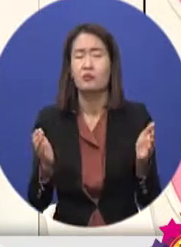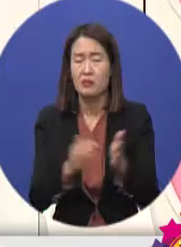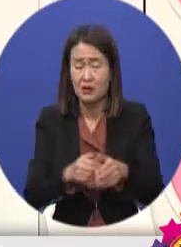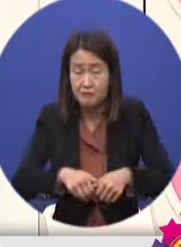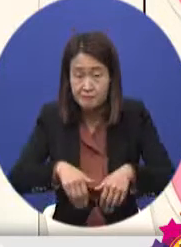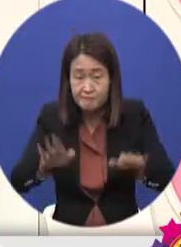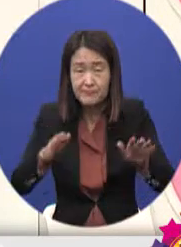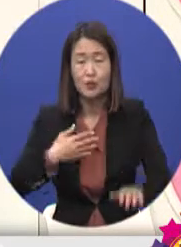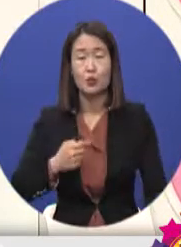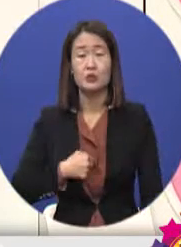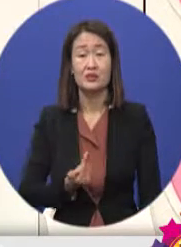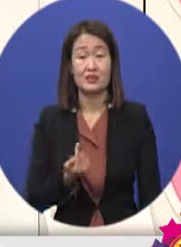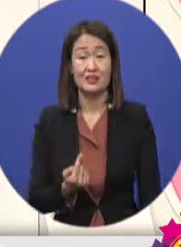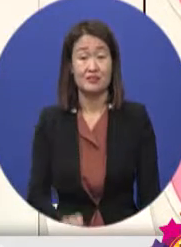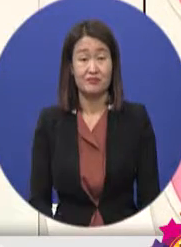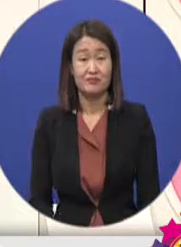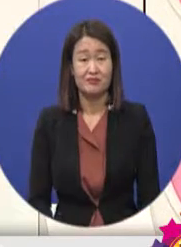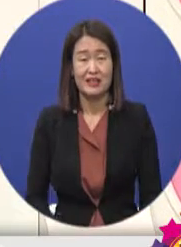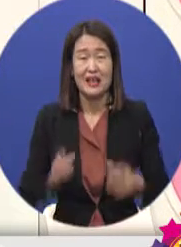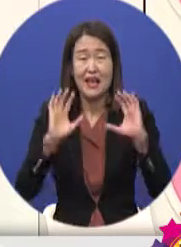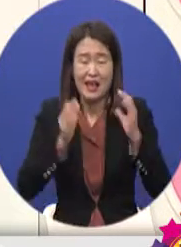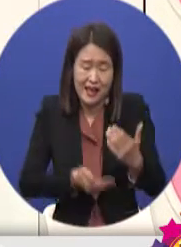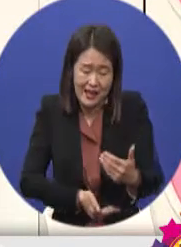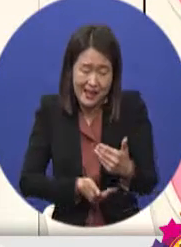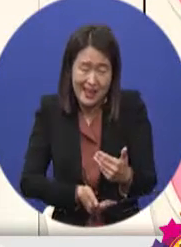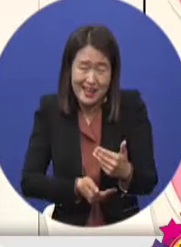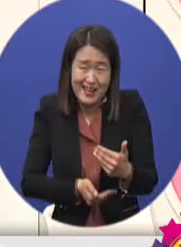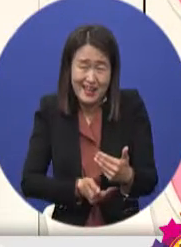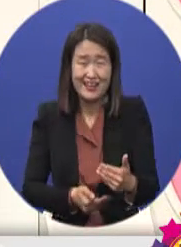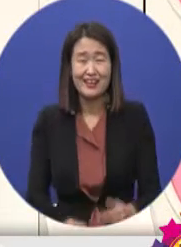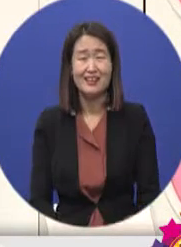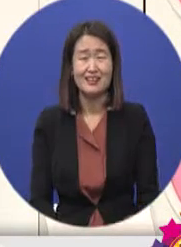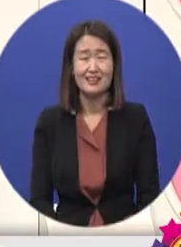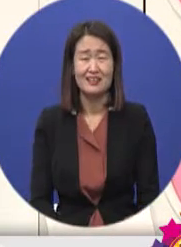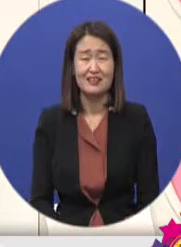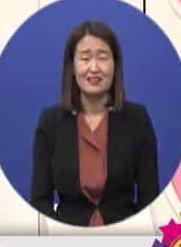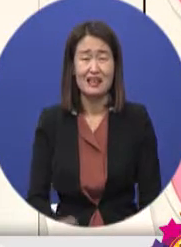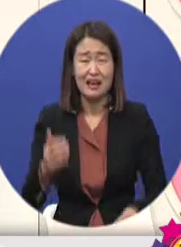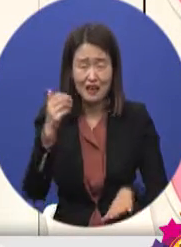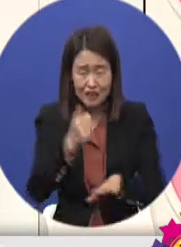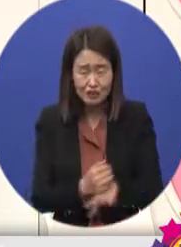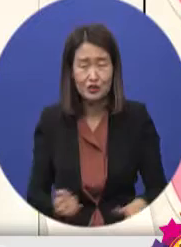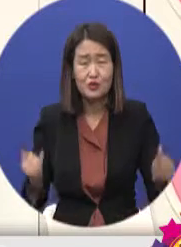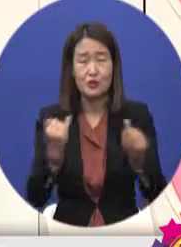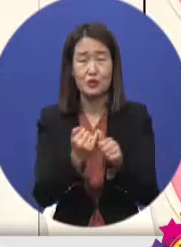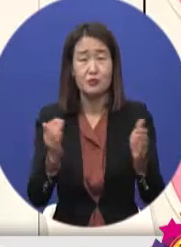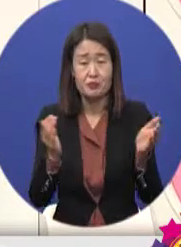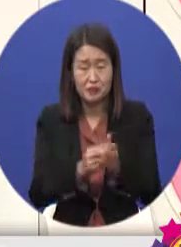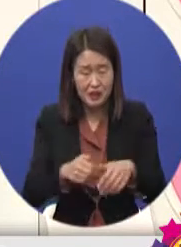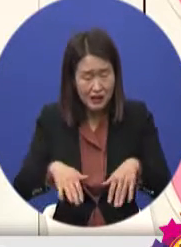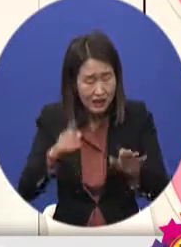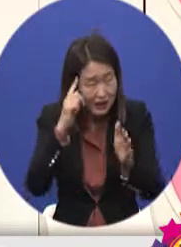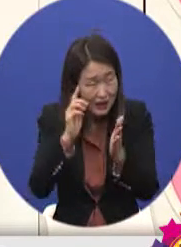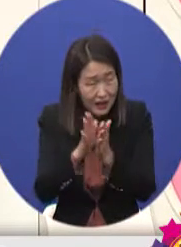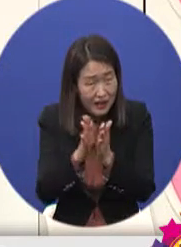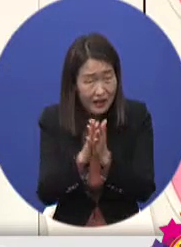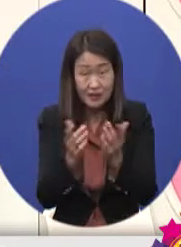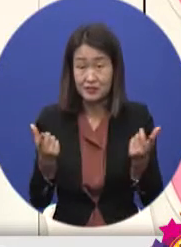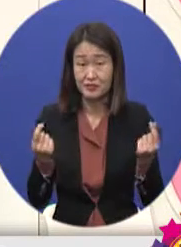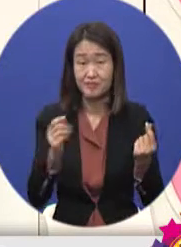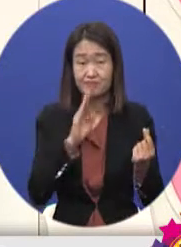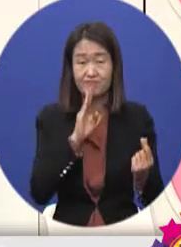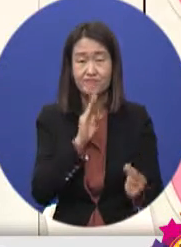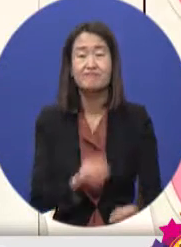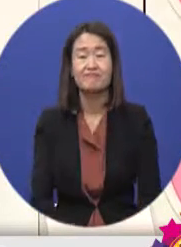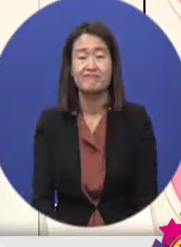아이고. 애기 때 그냥 품 안에서 이렇게 있다가 그래요. 날개 달리면 다 자기 살 길 찾아서 가잖아요. 그죠?